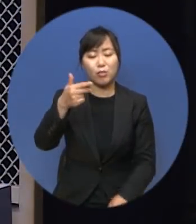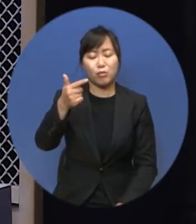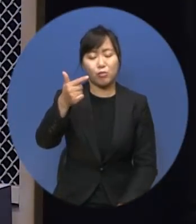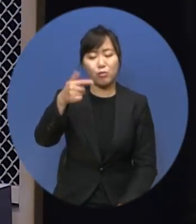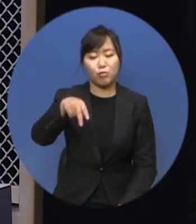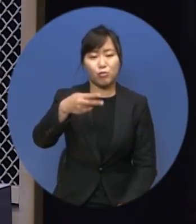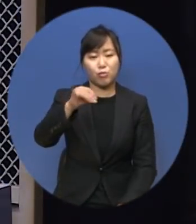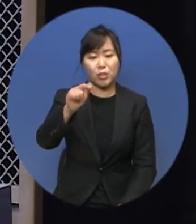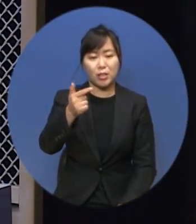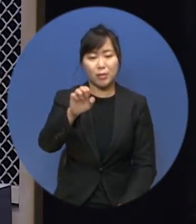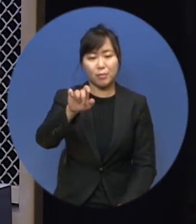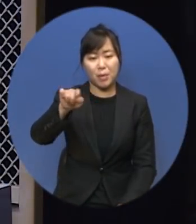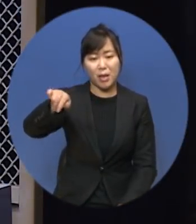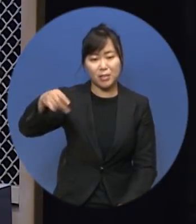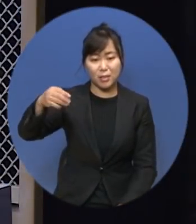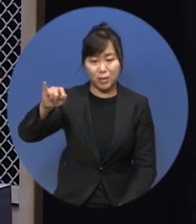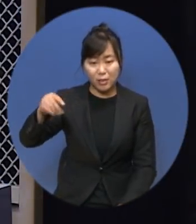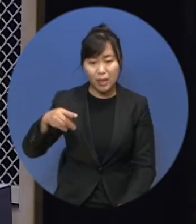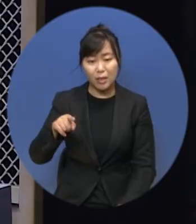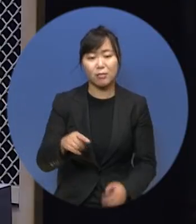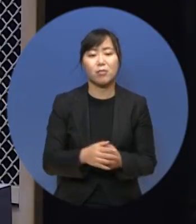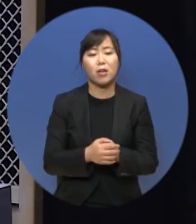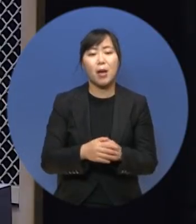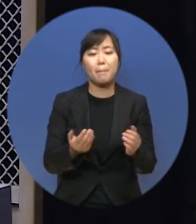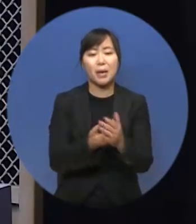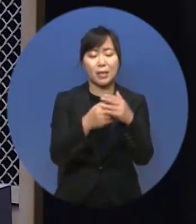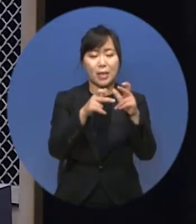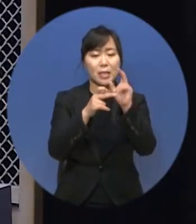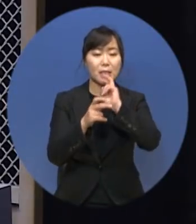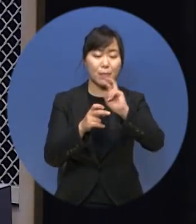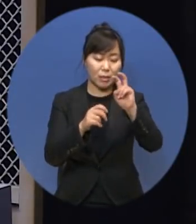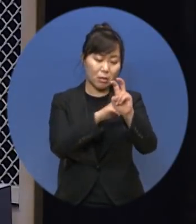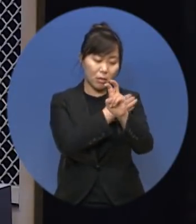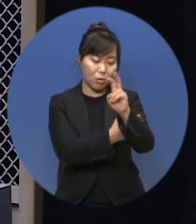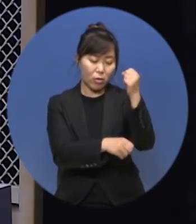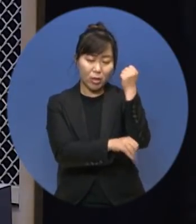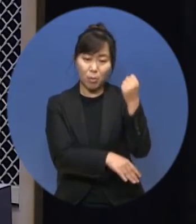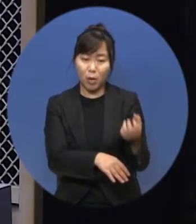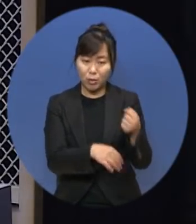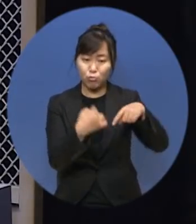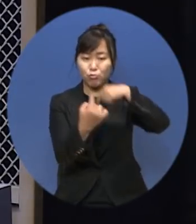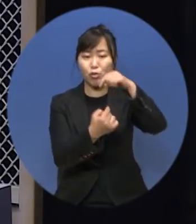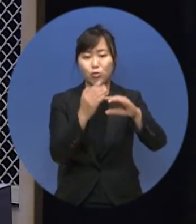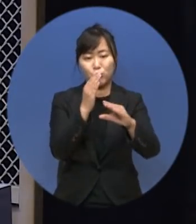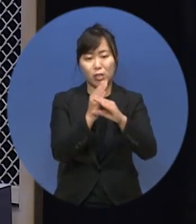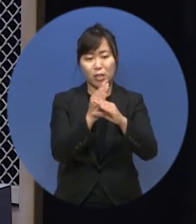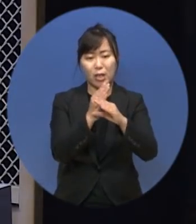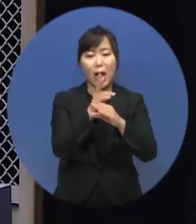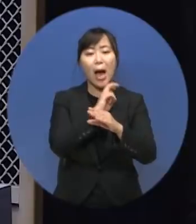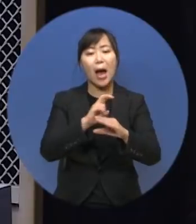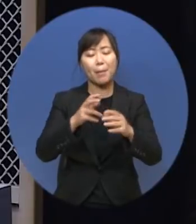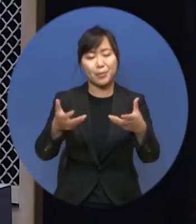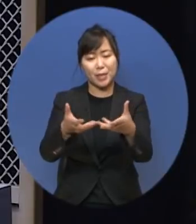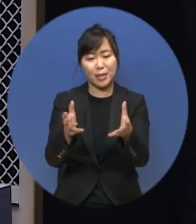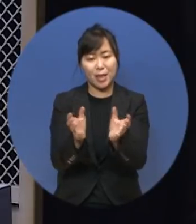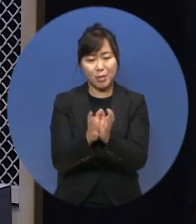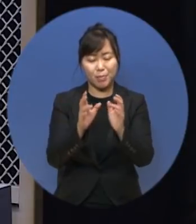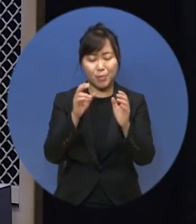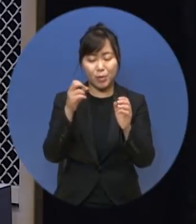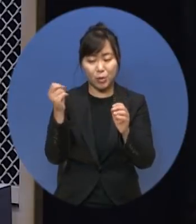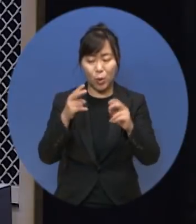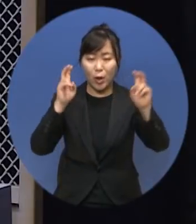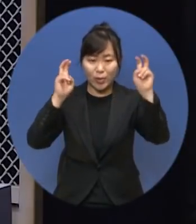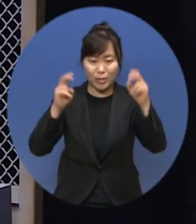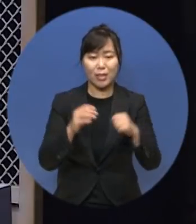파스텔이라는 자회사형 표준사업장은 발달장애인의 음악적 능력을 모티브로 해서 운영하고 있는 장애인 합창단이자 회사입니다.